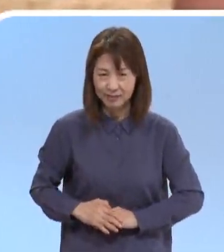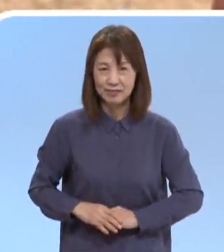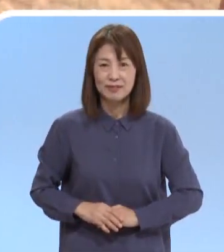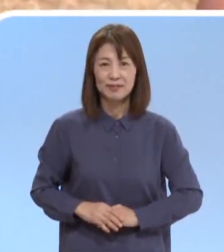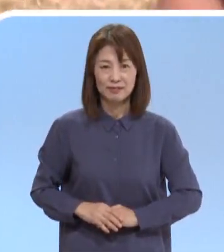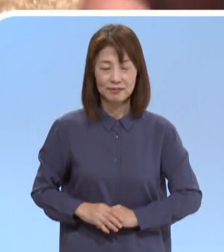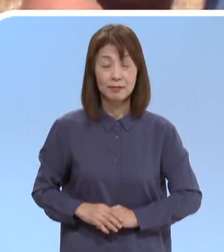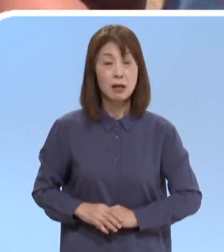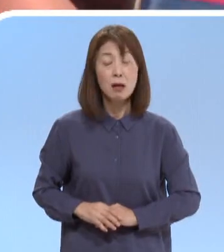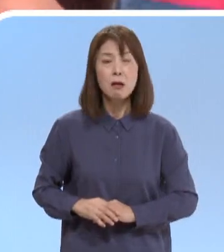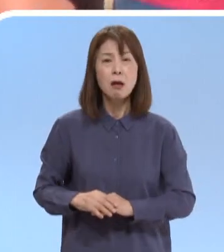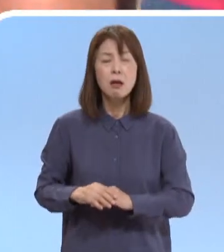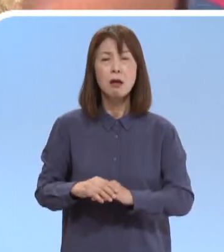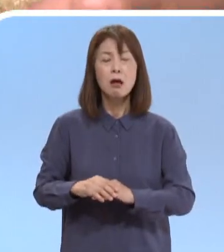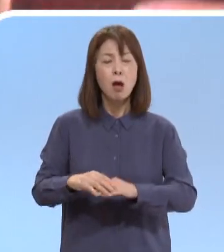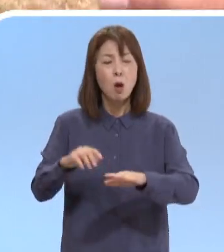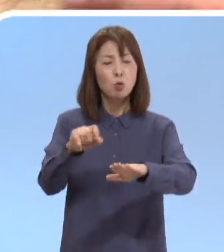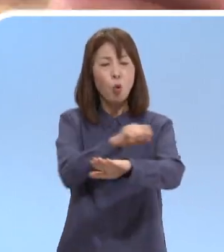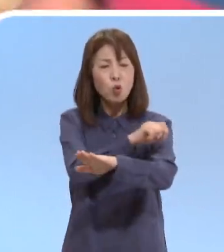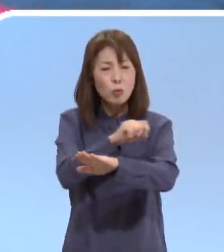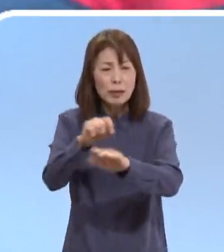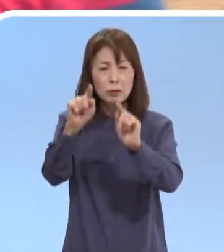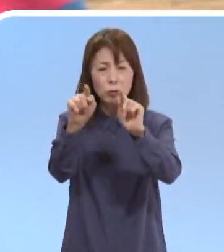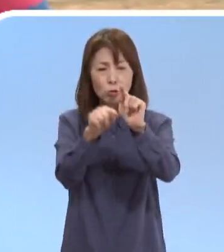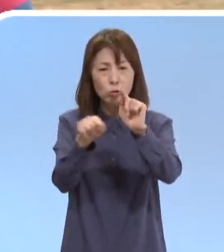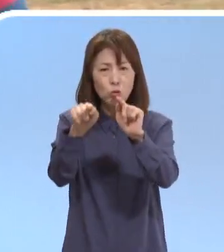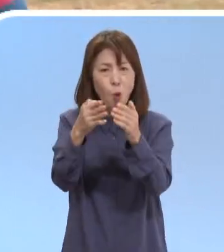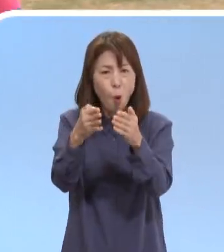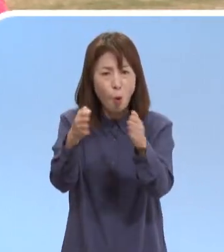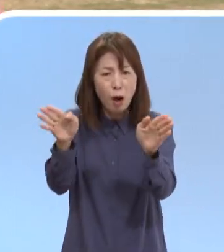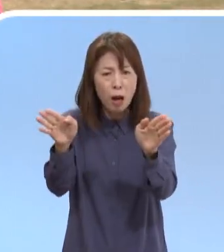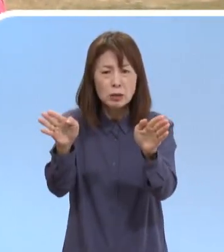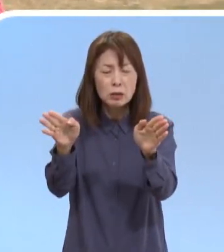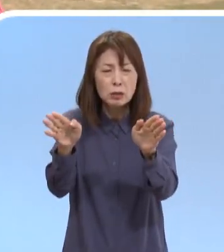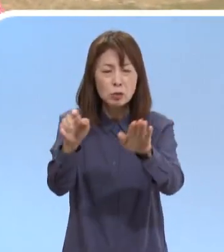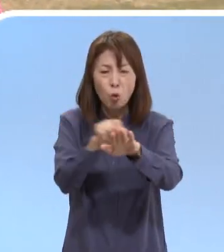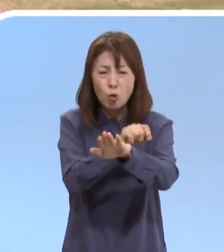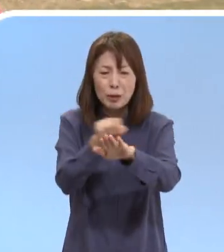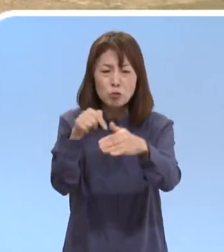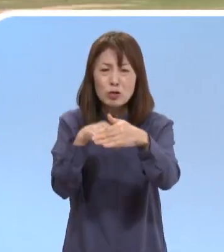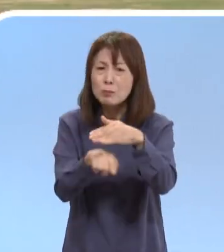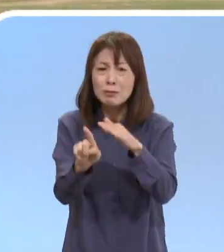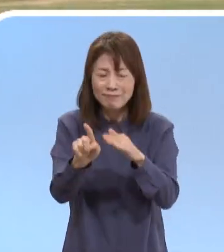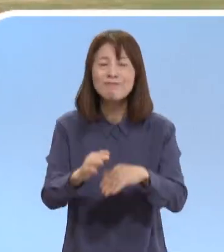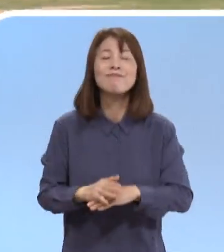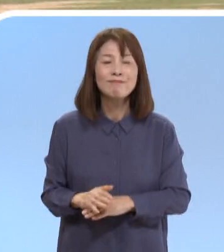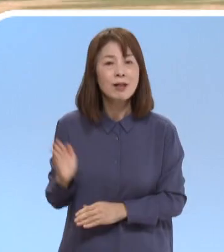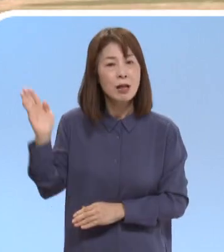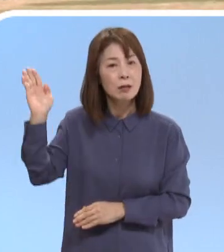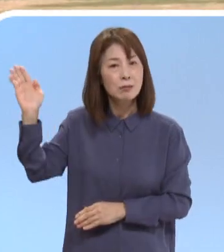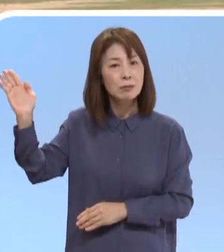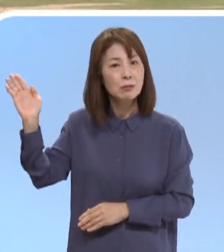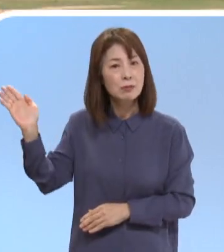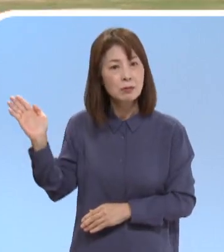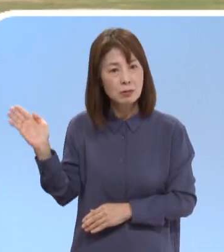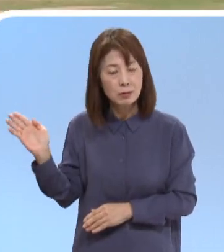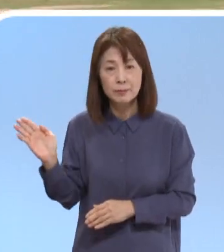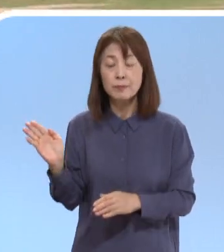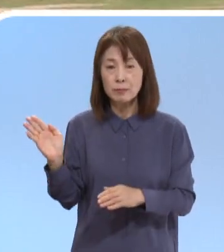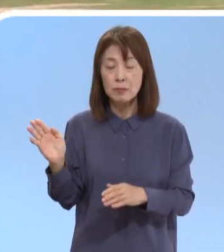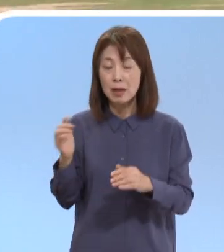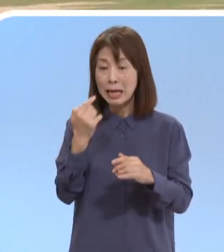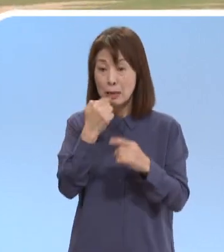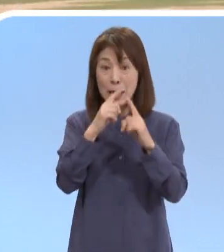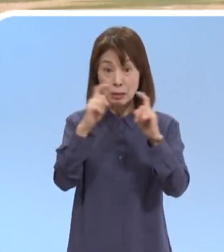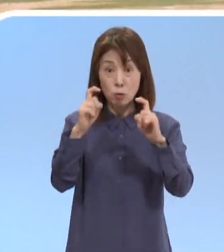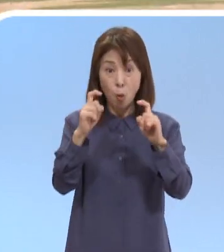。で、岡さん、これ特別公開ということなんですけども、はい、何が特別なんですか。 乾小天守、東小天